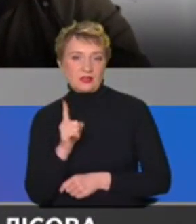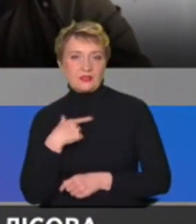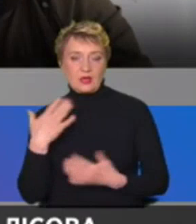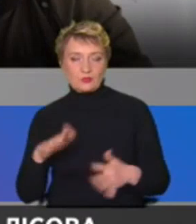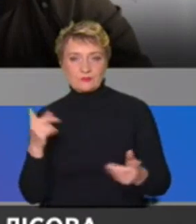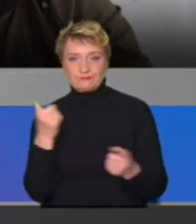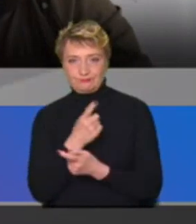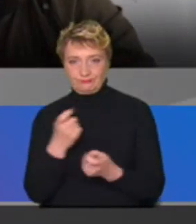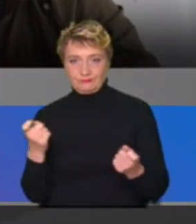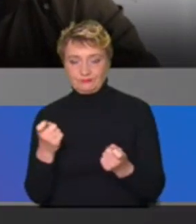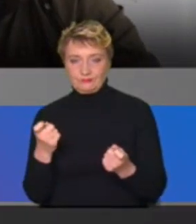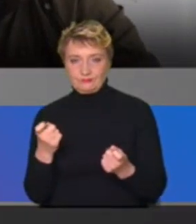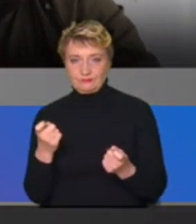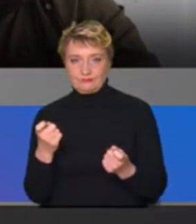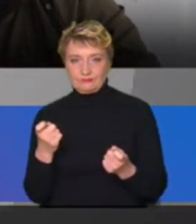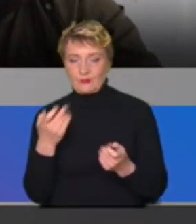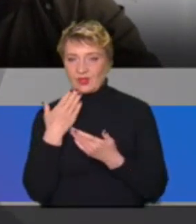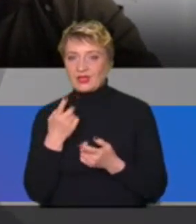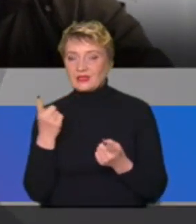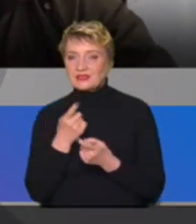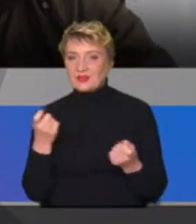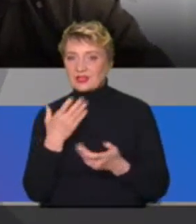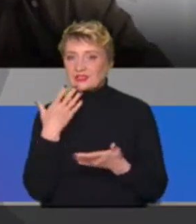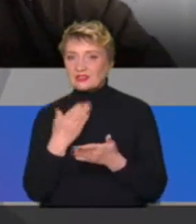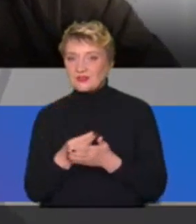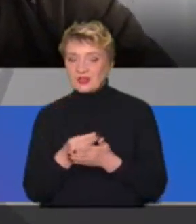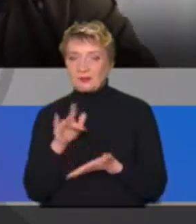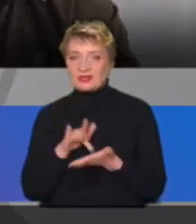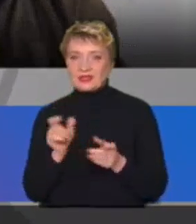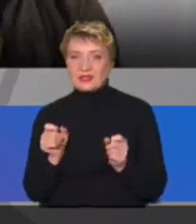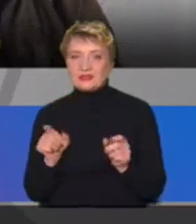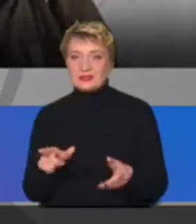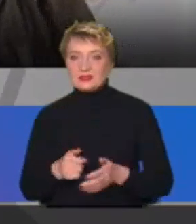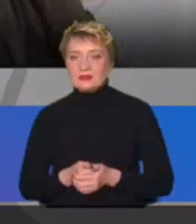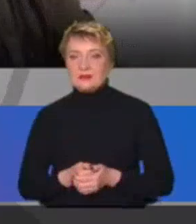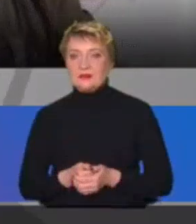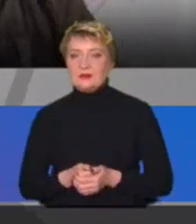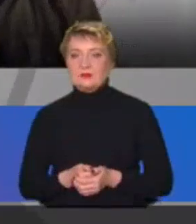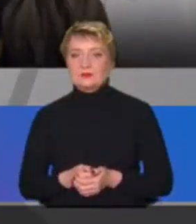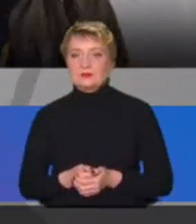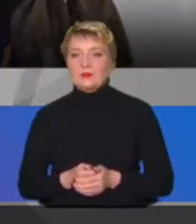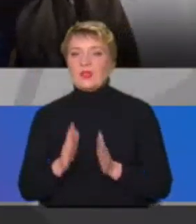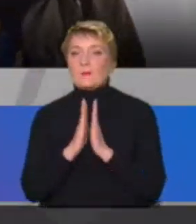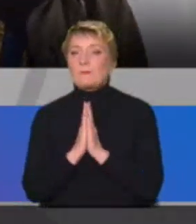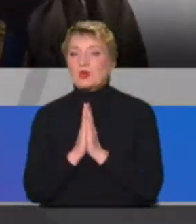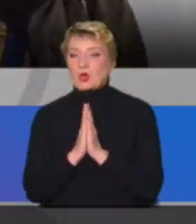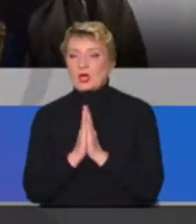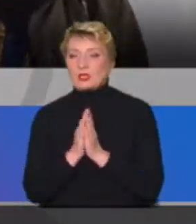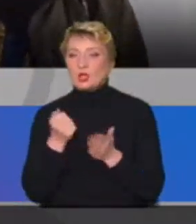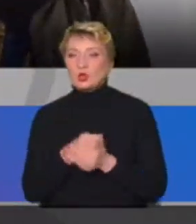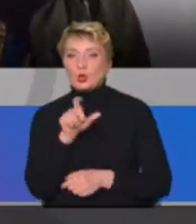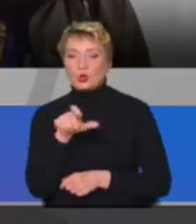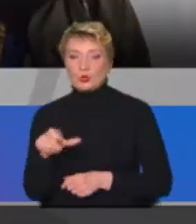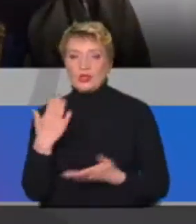своєму зверненні через свій телеграм-канал Маркушин Олександр прохання до людей, що якщо